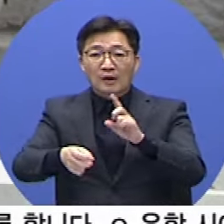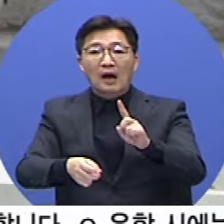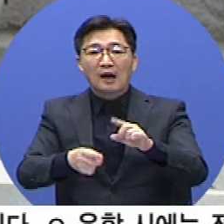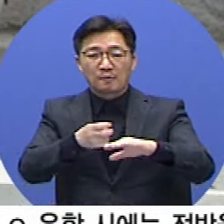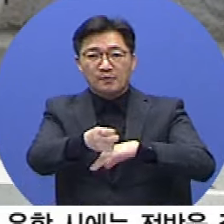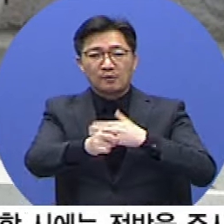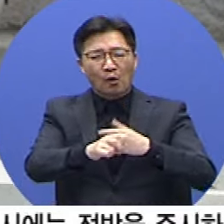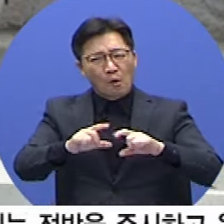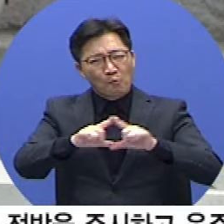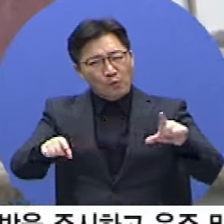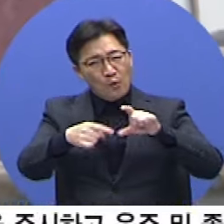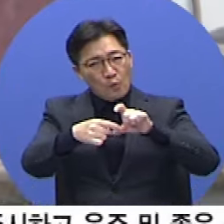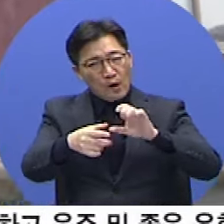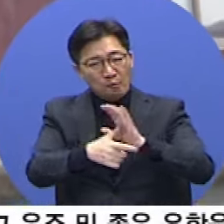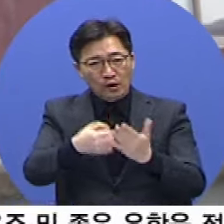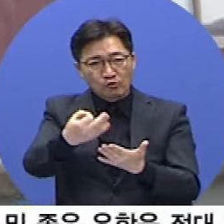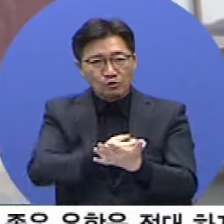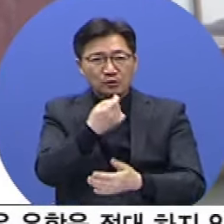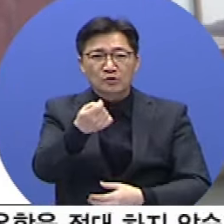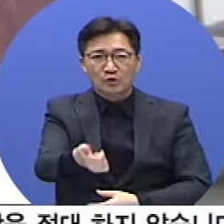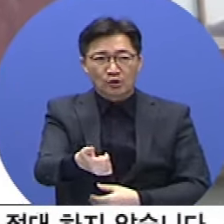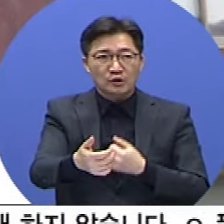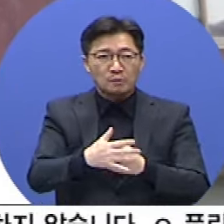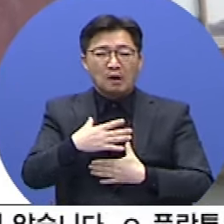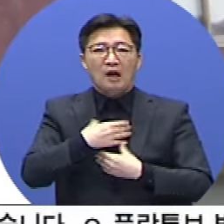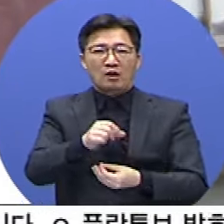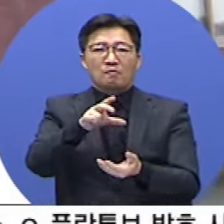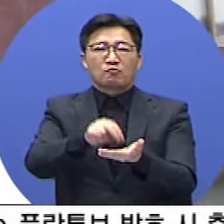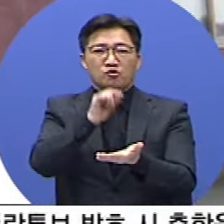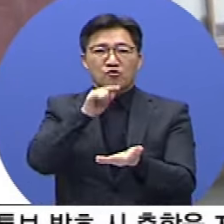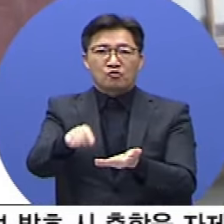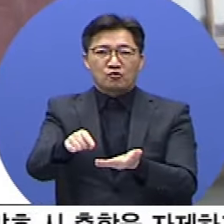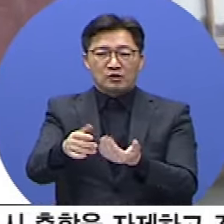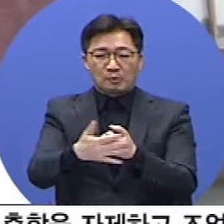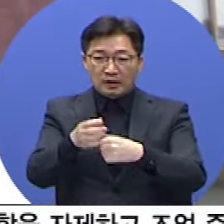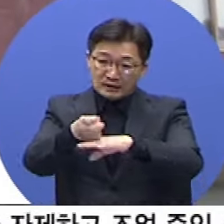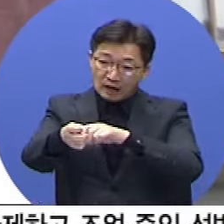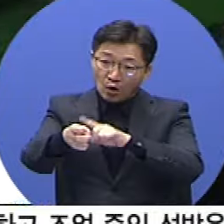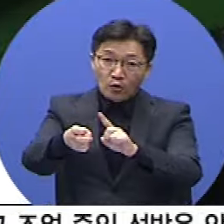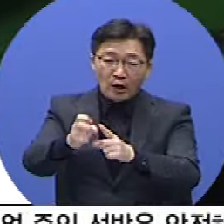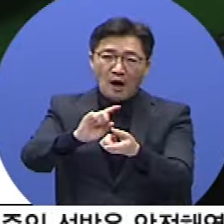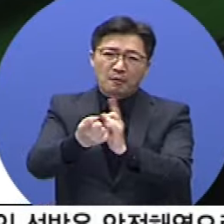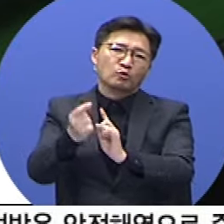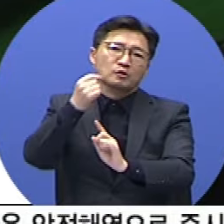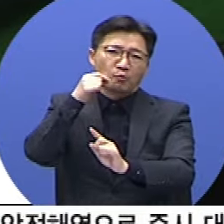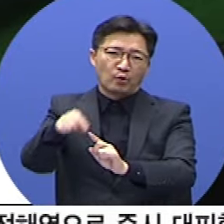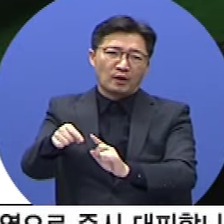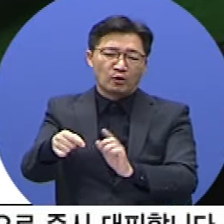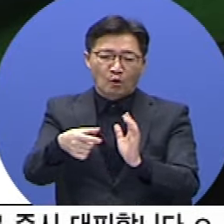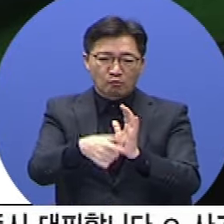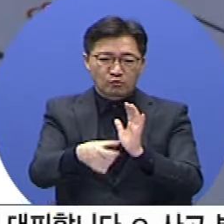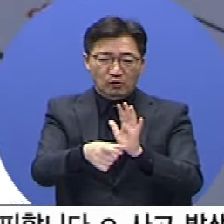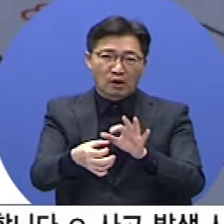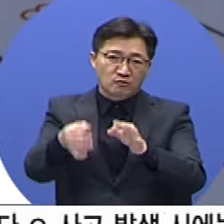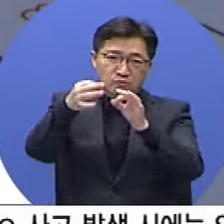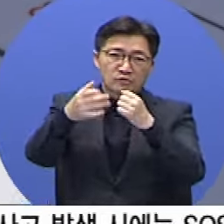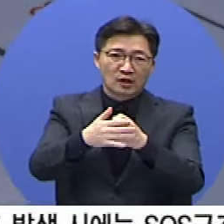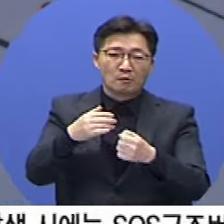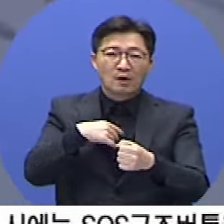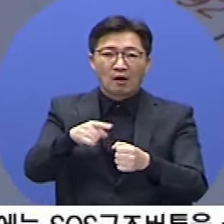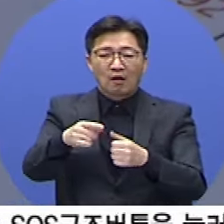대당 표준 운송 원가보다 수입이 적고 안전에 문제가 된 버스의 교체 비용과 물가 인상분 등이 들어갔다며